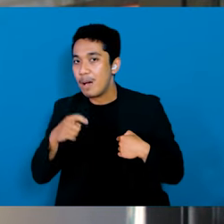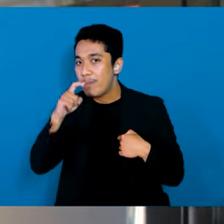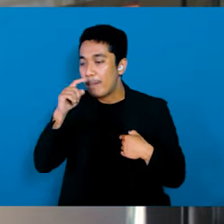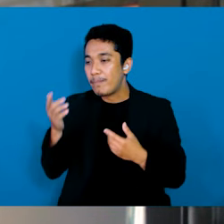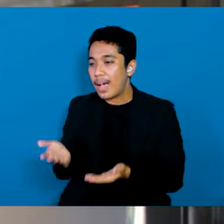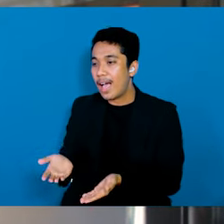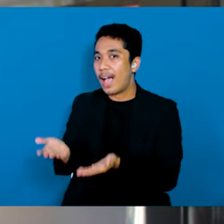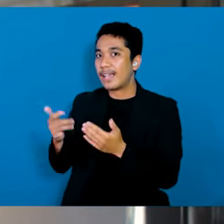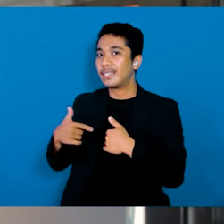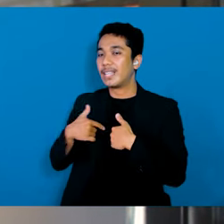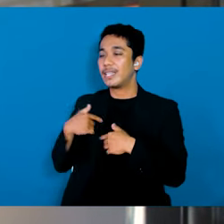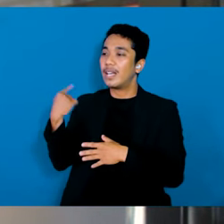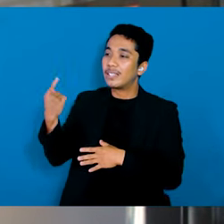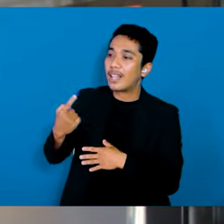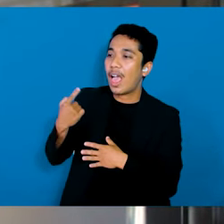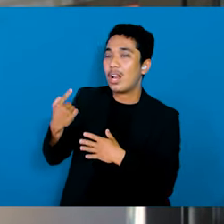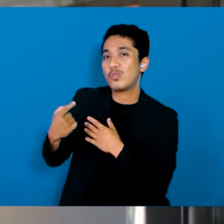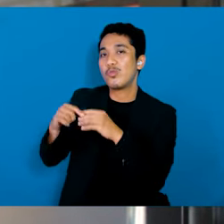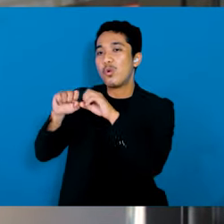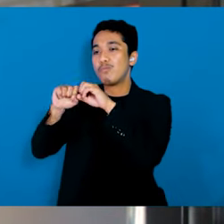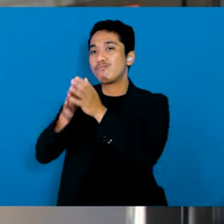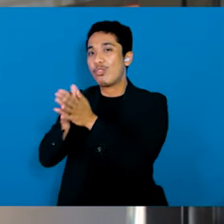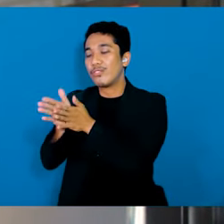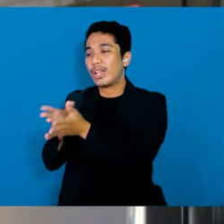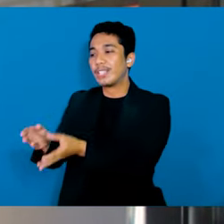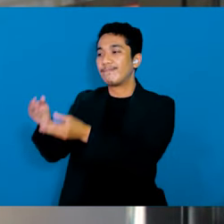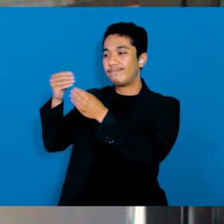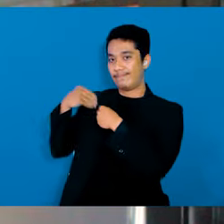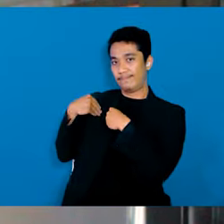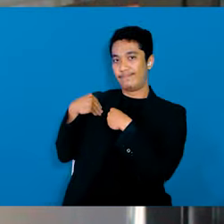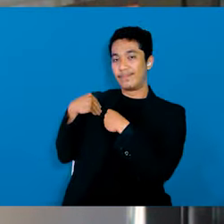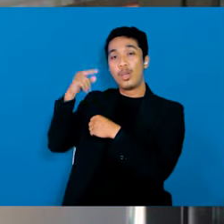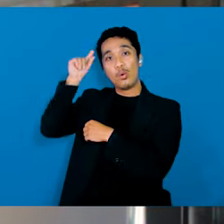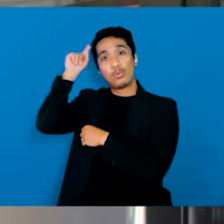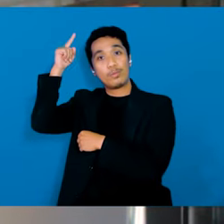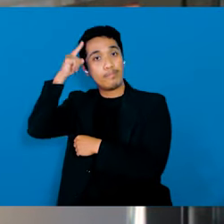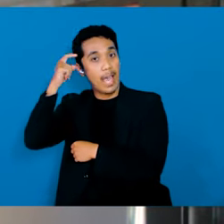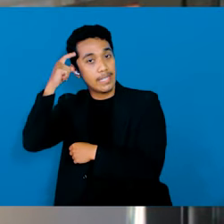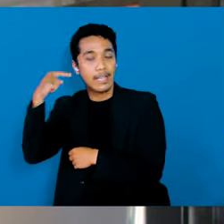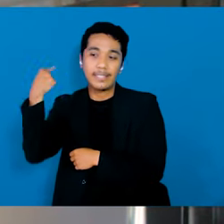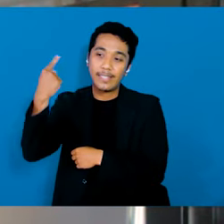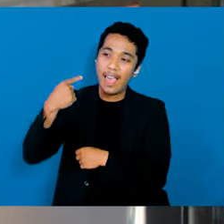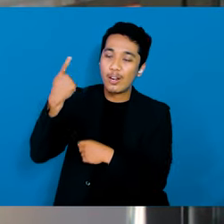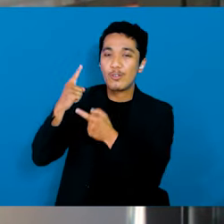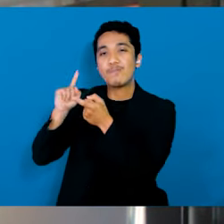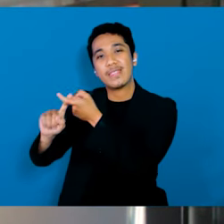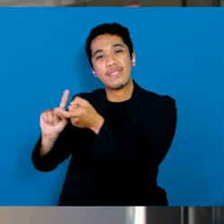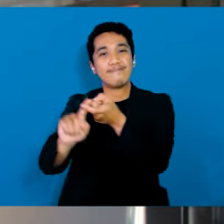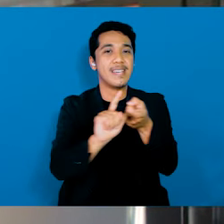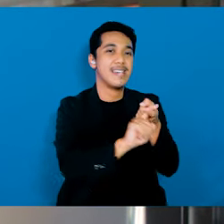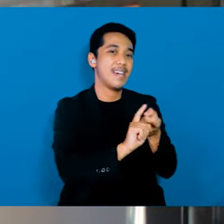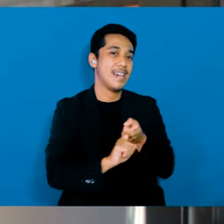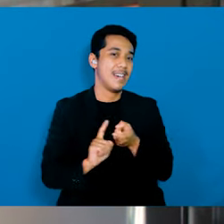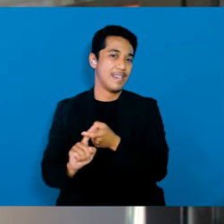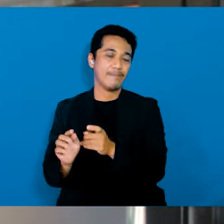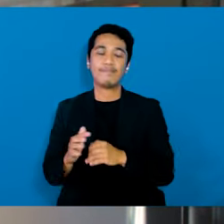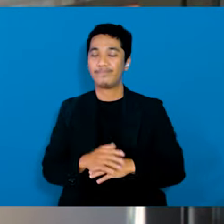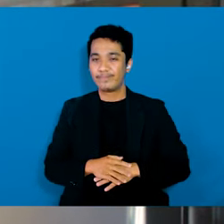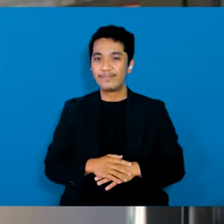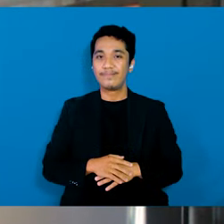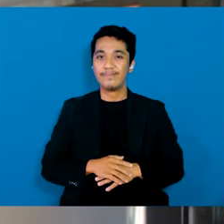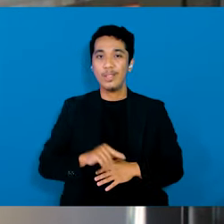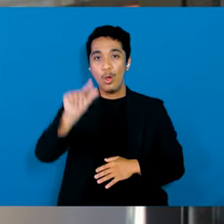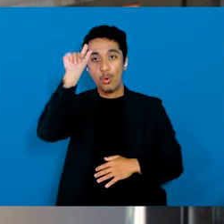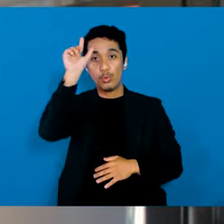bapak angkat saya, itu selalu memberikan motivasi untuk terus belajar, bergaul begitu. Dan